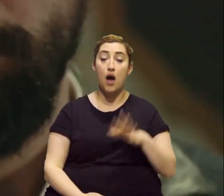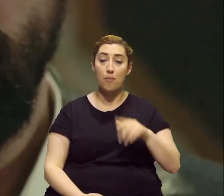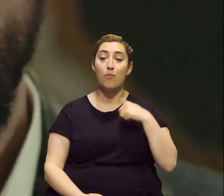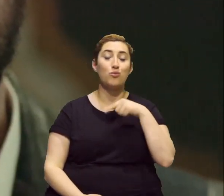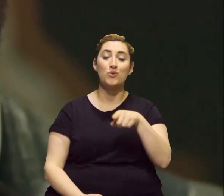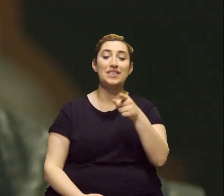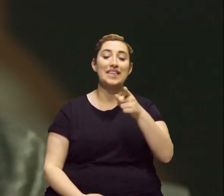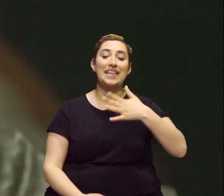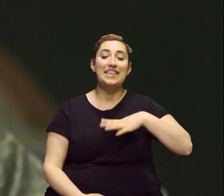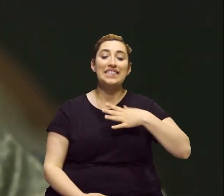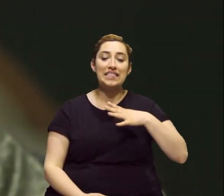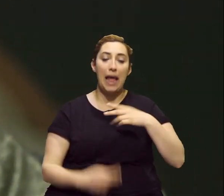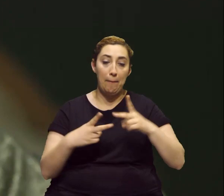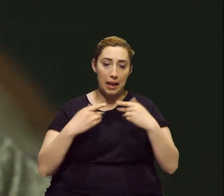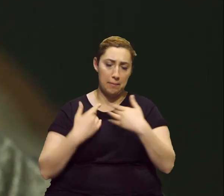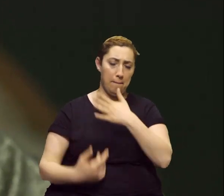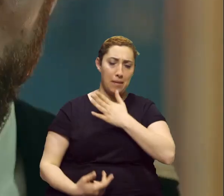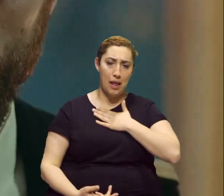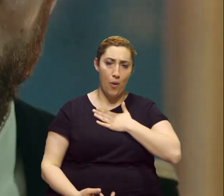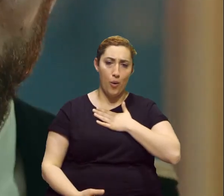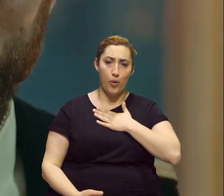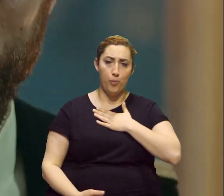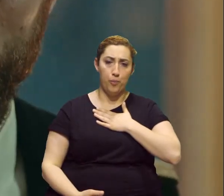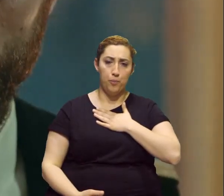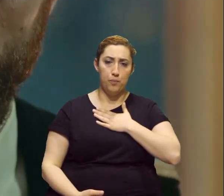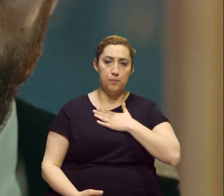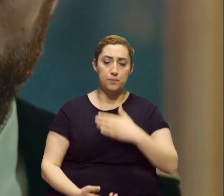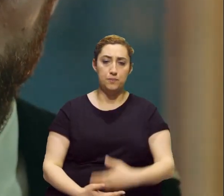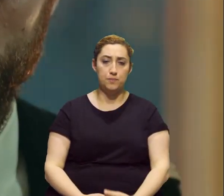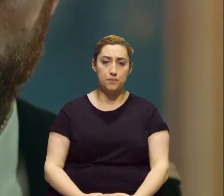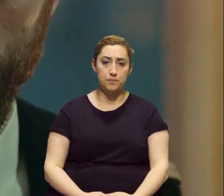Lakin bunu sizden isteyebileceğimi biliyorum. Mustafa'nın gözlerine bakıyor.